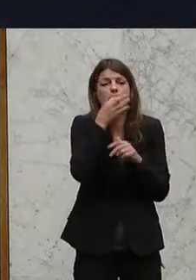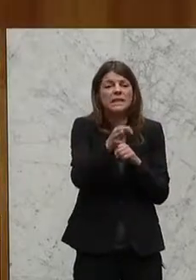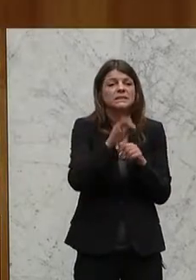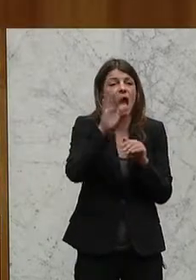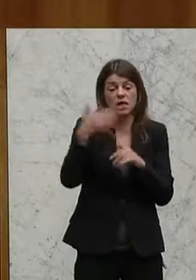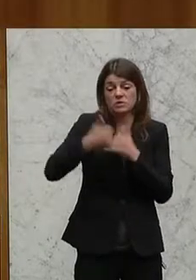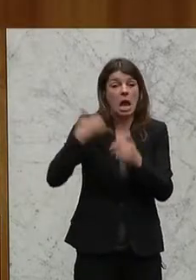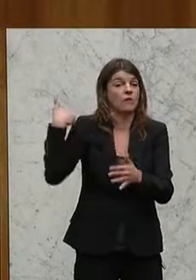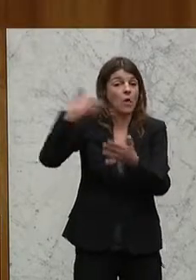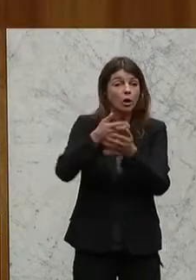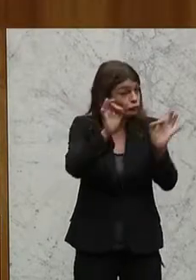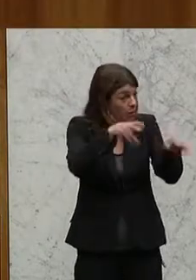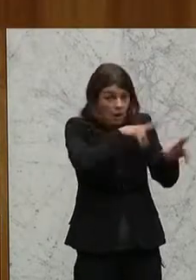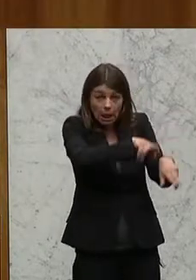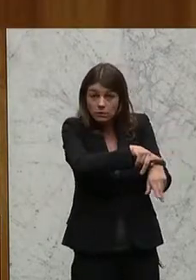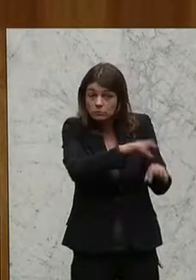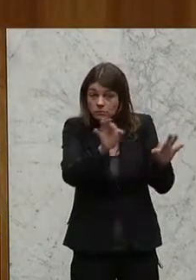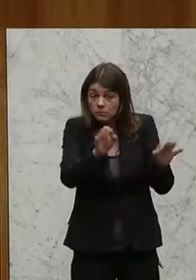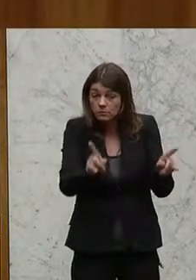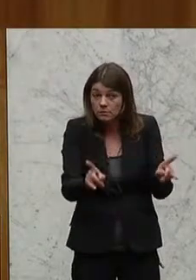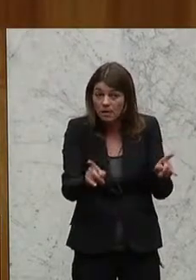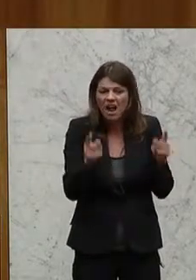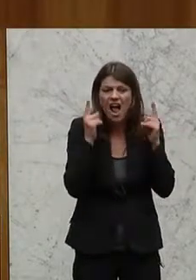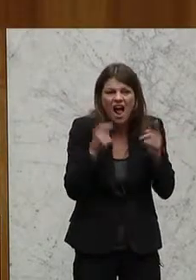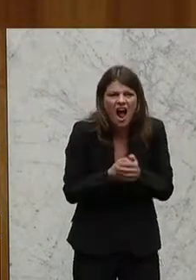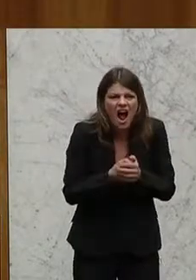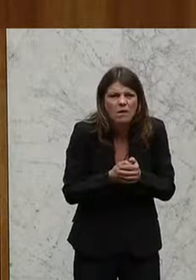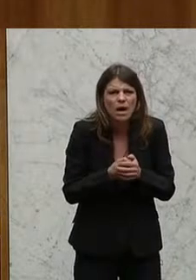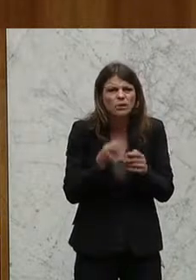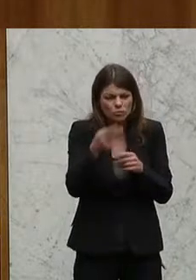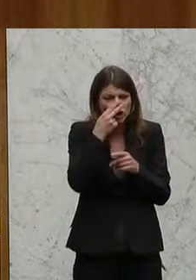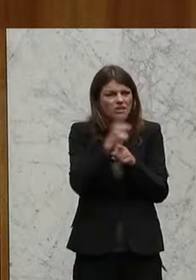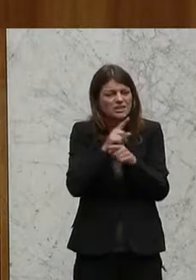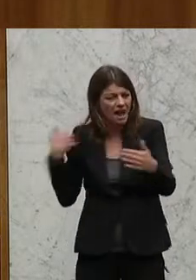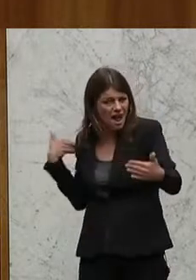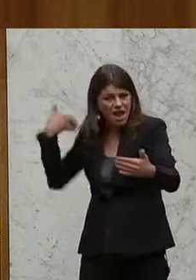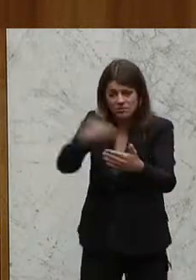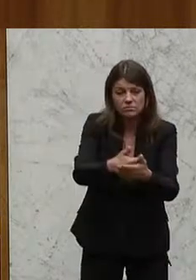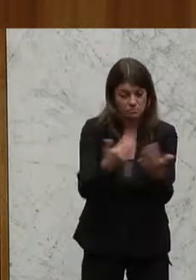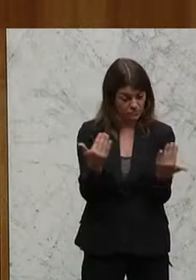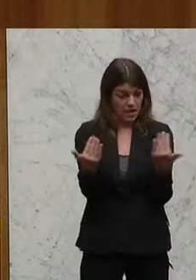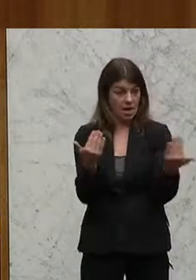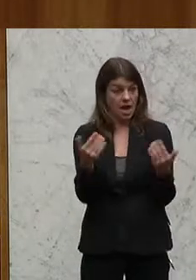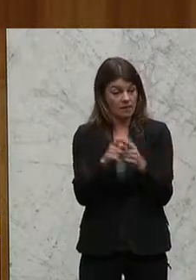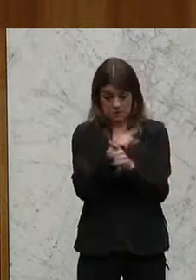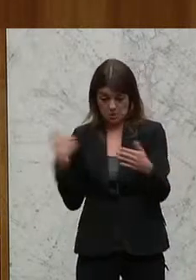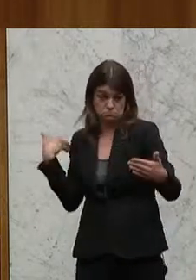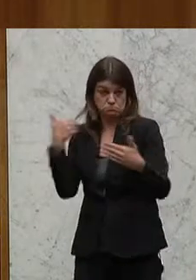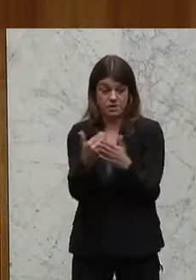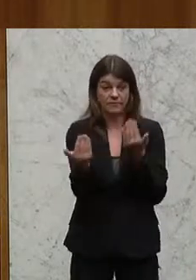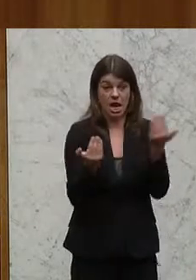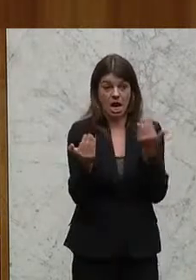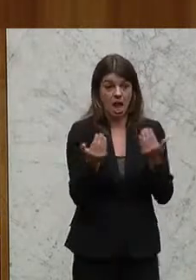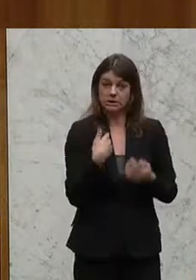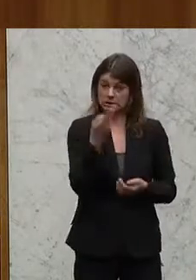die Jahre davor, das stimmt. Nur, man muss ja den ganzen Zeitraum sich ansehen. Und wenn man sich den Zeitraum ansieht, dann sieht man,